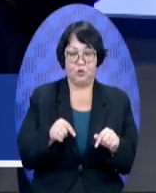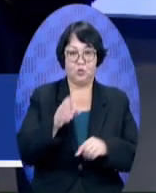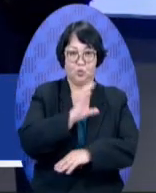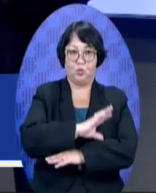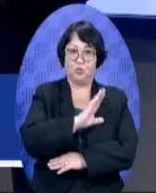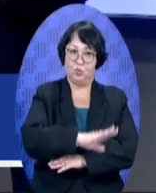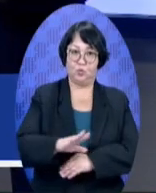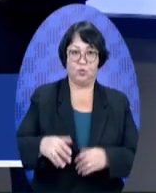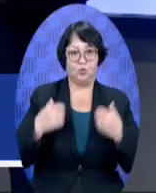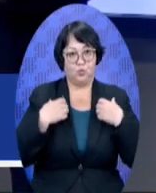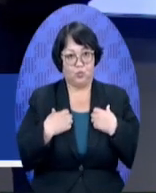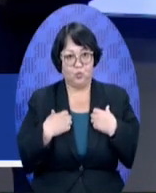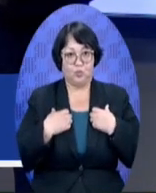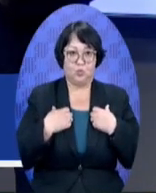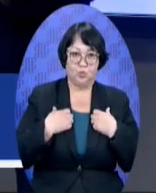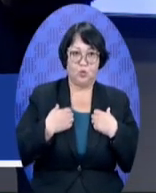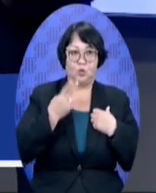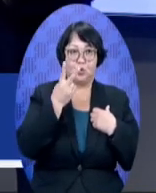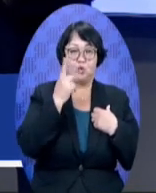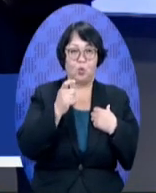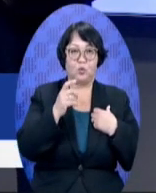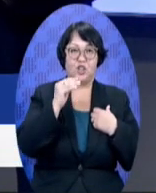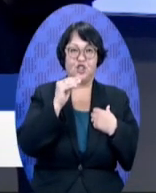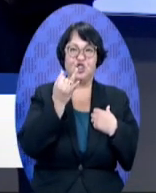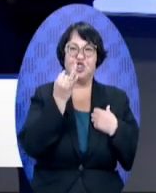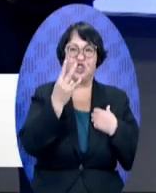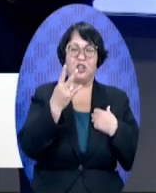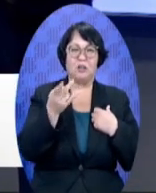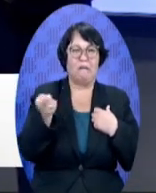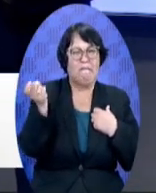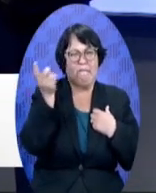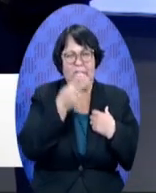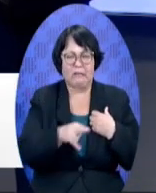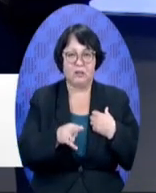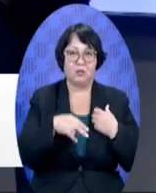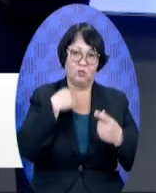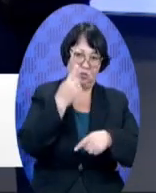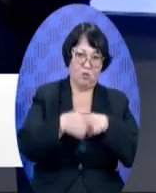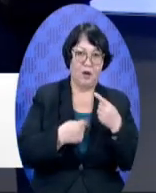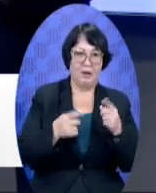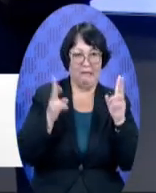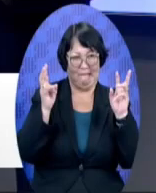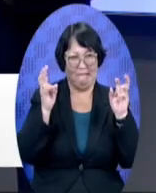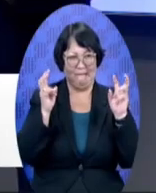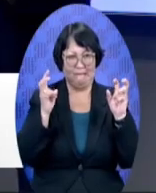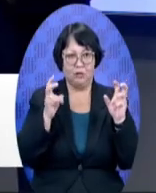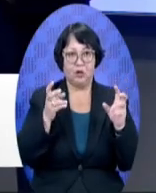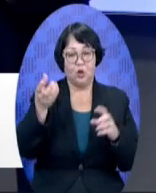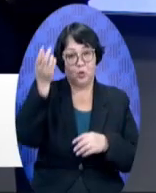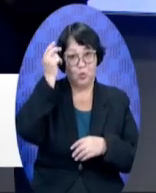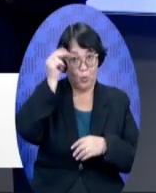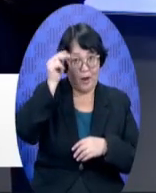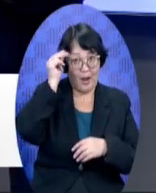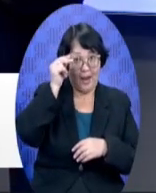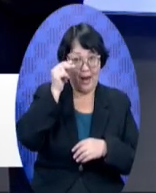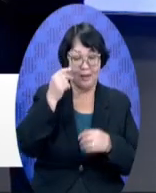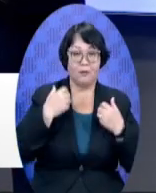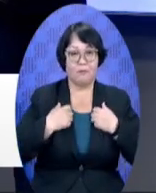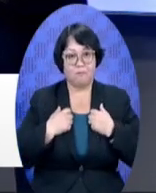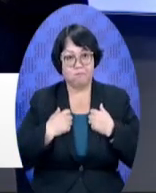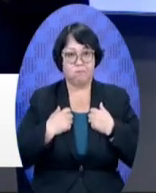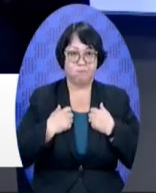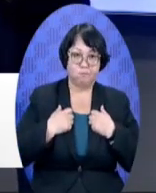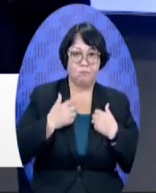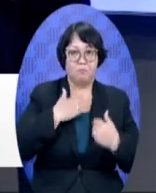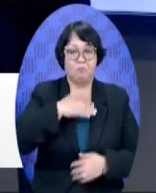сурагчийн цүнхний жингийн тухай ярих гэж байна. Сурагчийн цүнх сурах бичиг гэдэг бол эрдэм сурахт нь хэрэгтэйгээс гадна хүүхдийн эрүүл